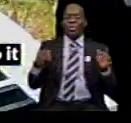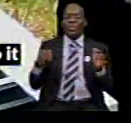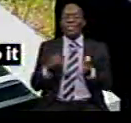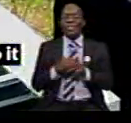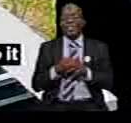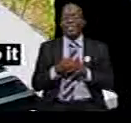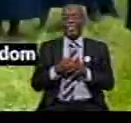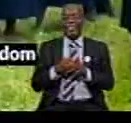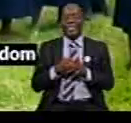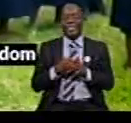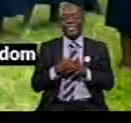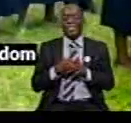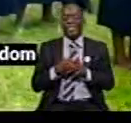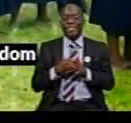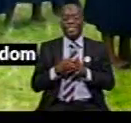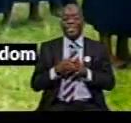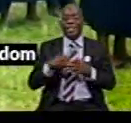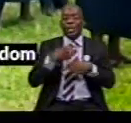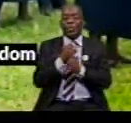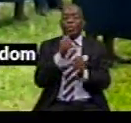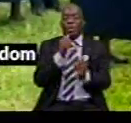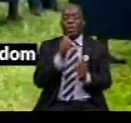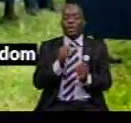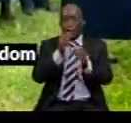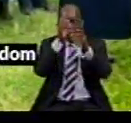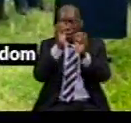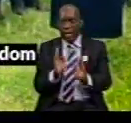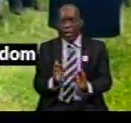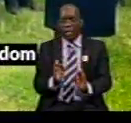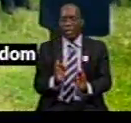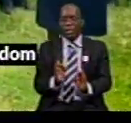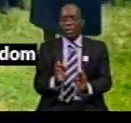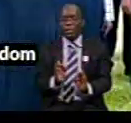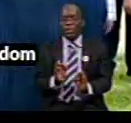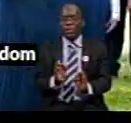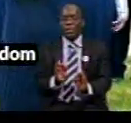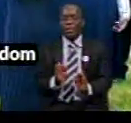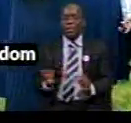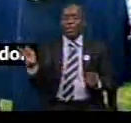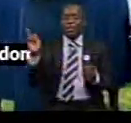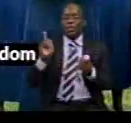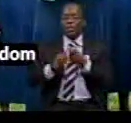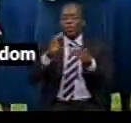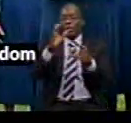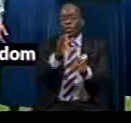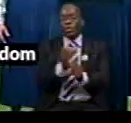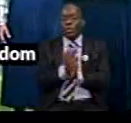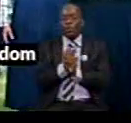Three.